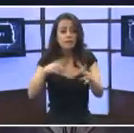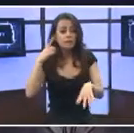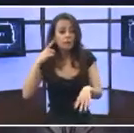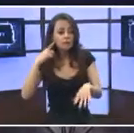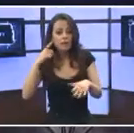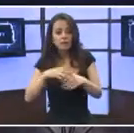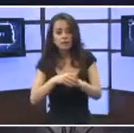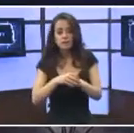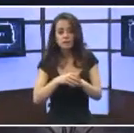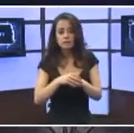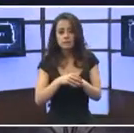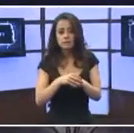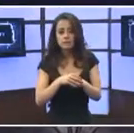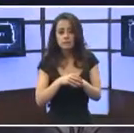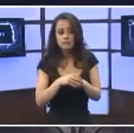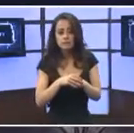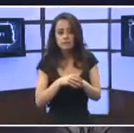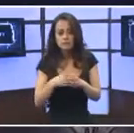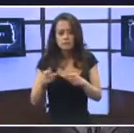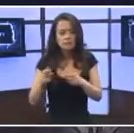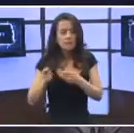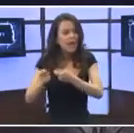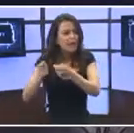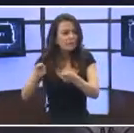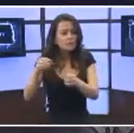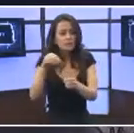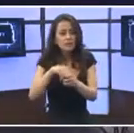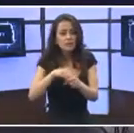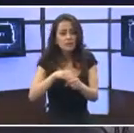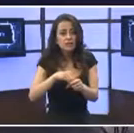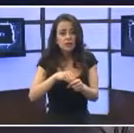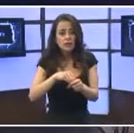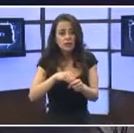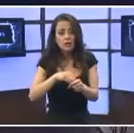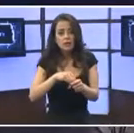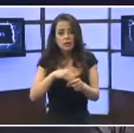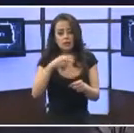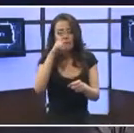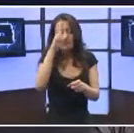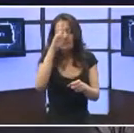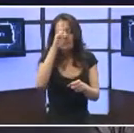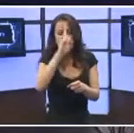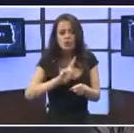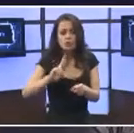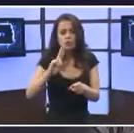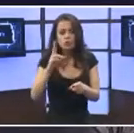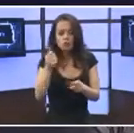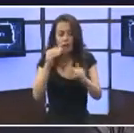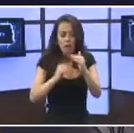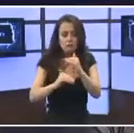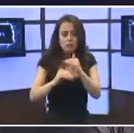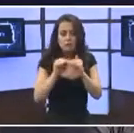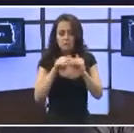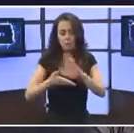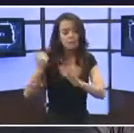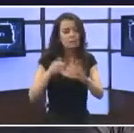başına verdiği rakam vardı misal veriyorum eğitim için. 200'ünü bana ver. Gerisini sen al, ben oğlumu, çocuğumu getirmeyeceğim diyen bir sürü aileler var.